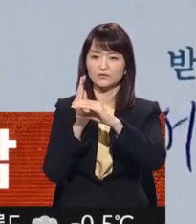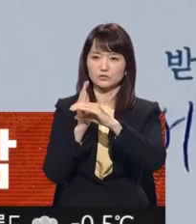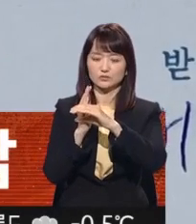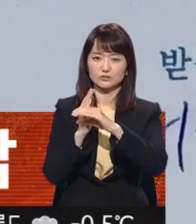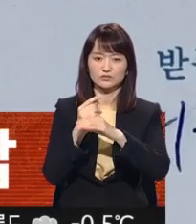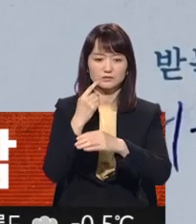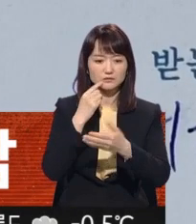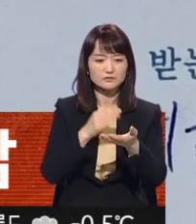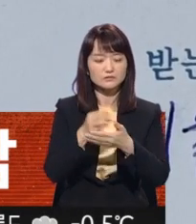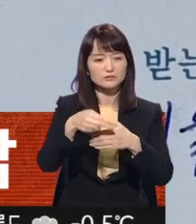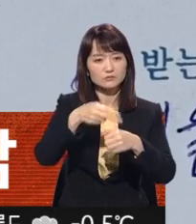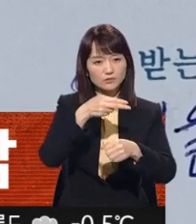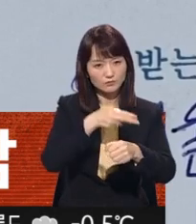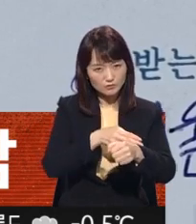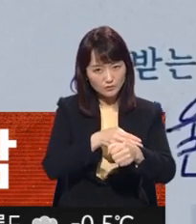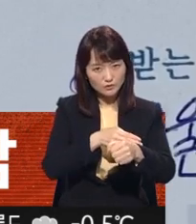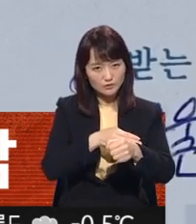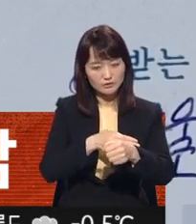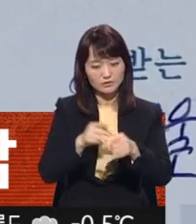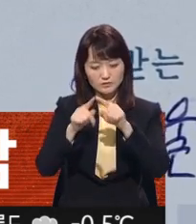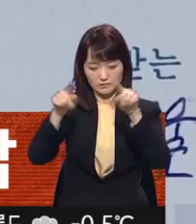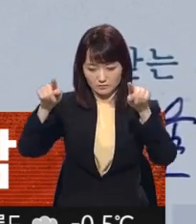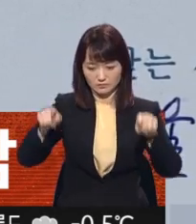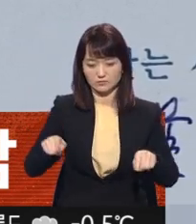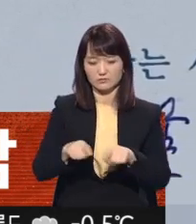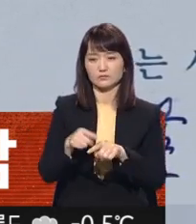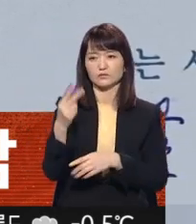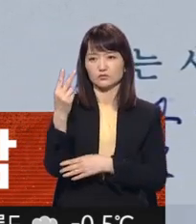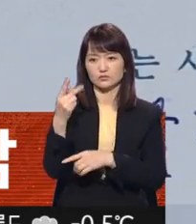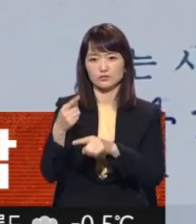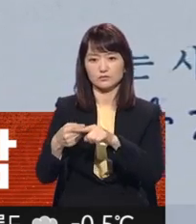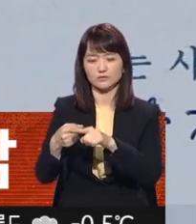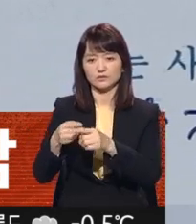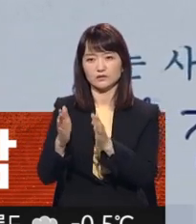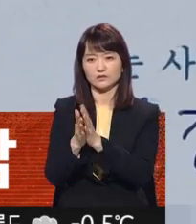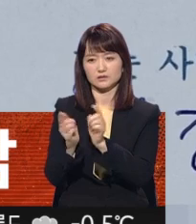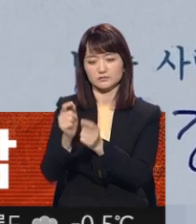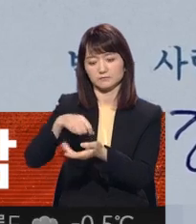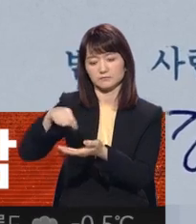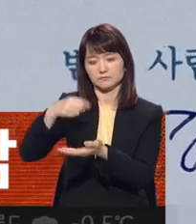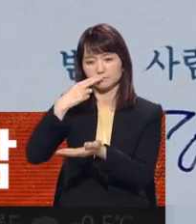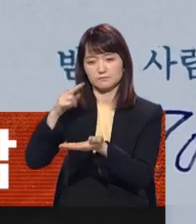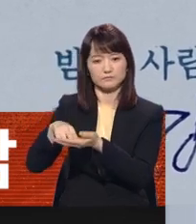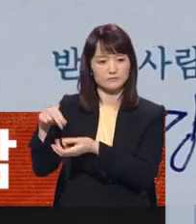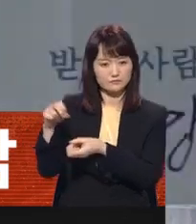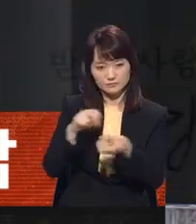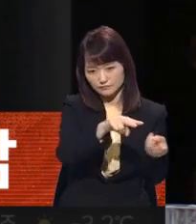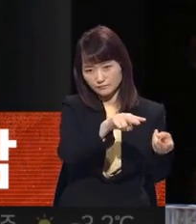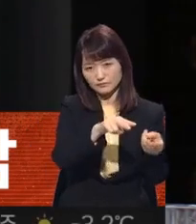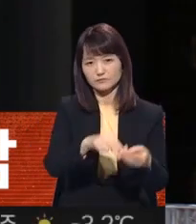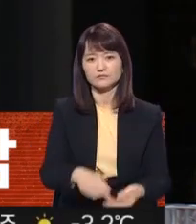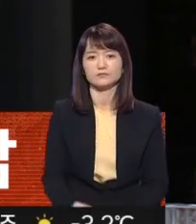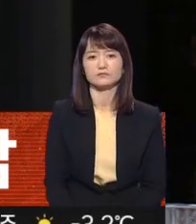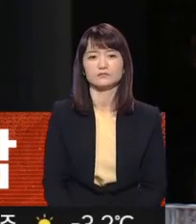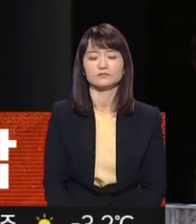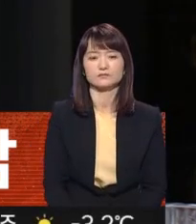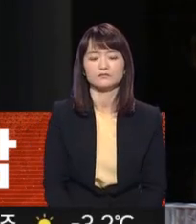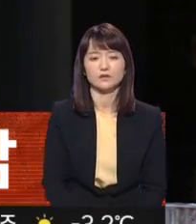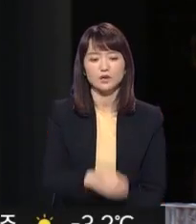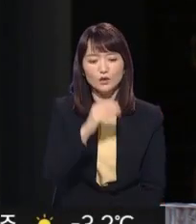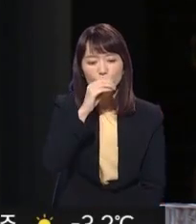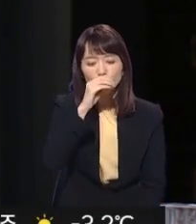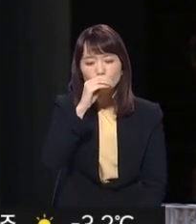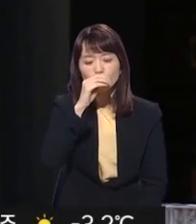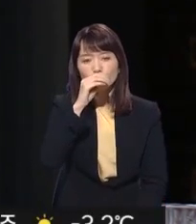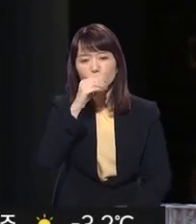치과로 A4 용지 두 쪽 분량의 잡힐 편지를 보낸 겁니다 자 지금 현재 봉투 그림이 나가고